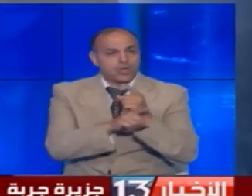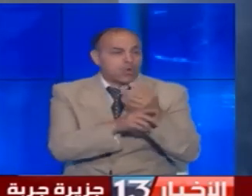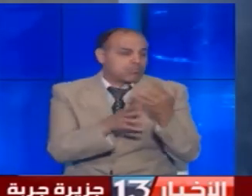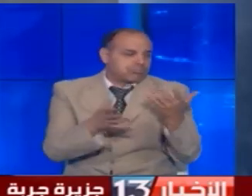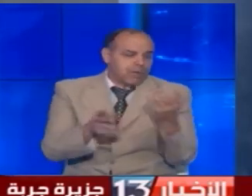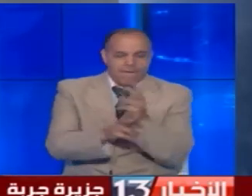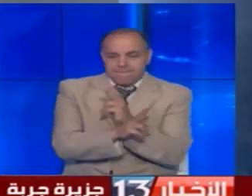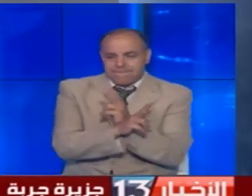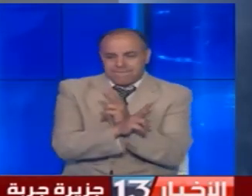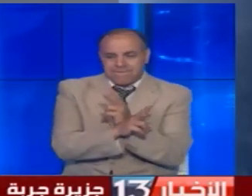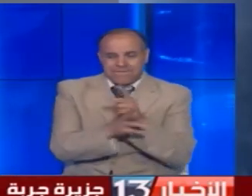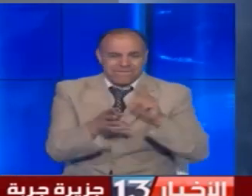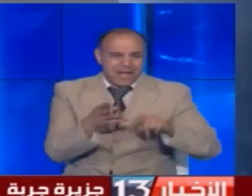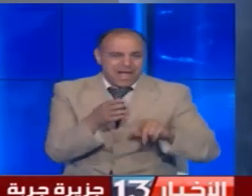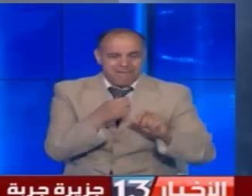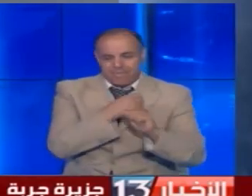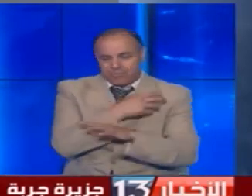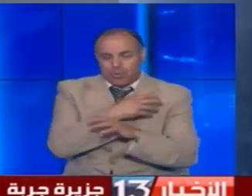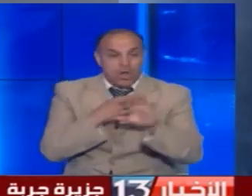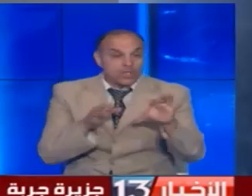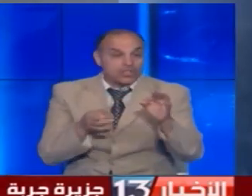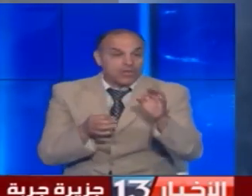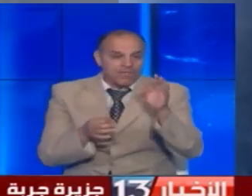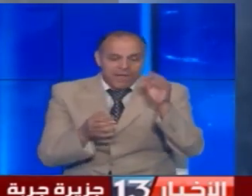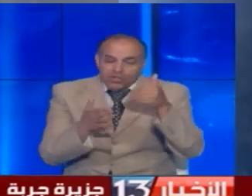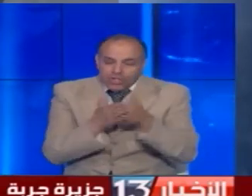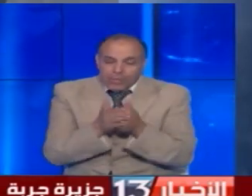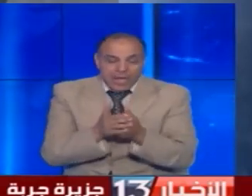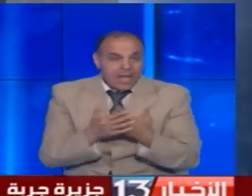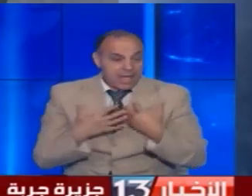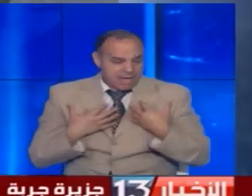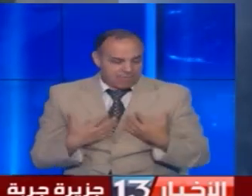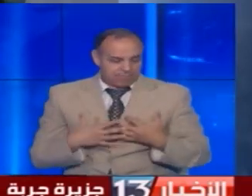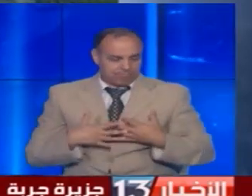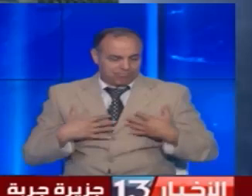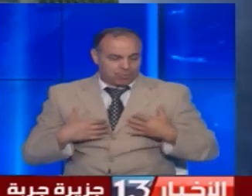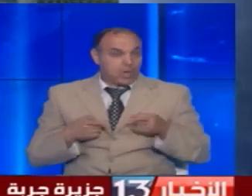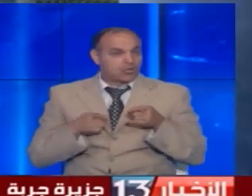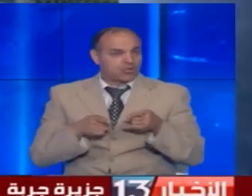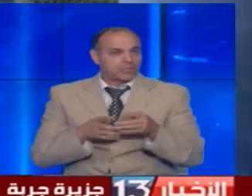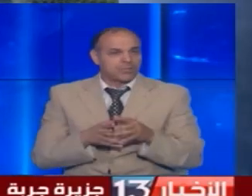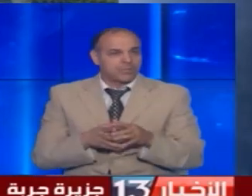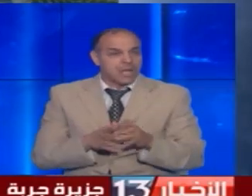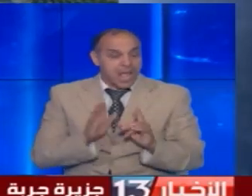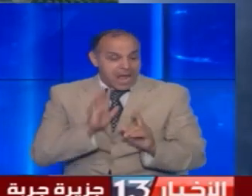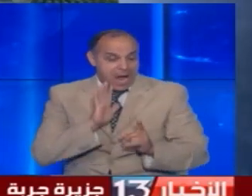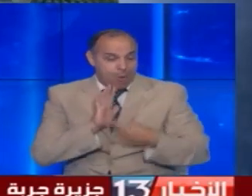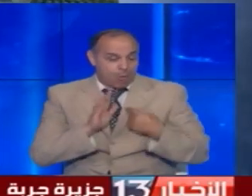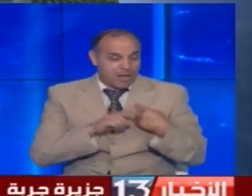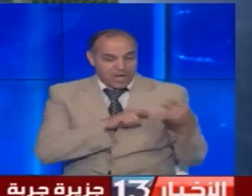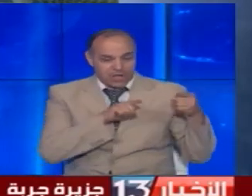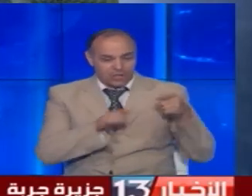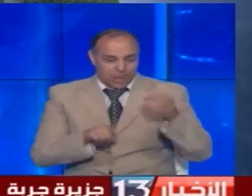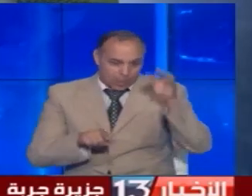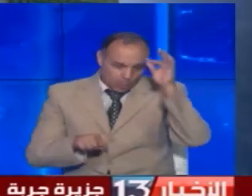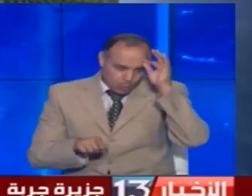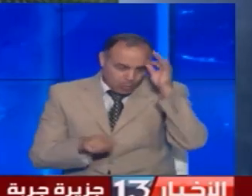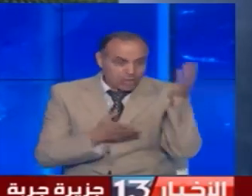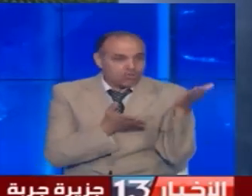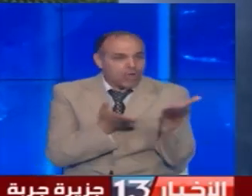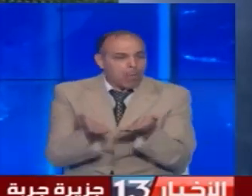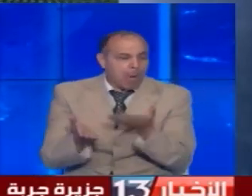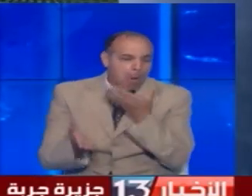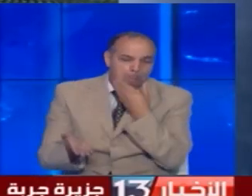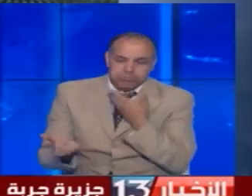عطلة نهاية الأسبوع بتونس لاكتشاف البلاد، ونحن مبتهجون. هي المرة الأولى التي أزور فيها تونس. الاستقبال كان